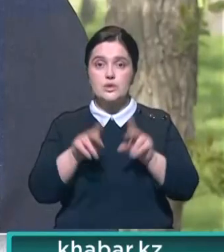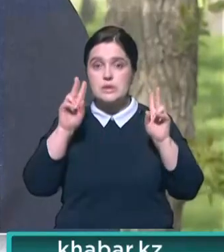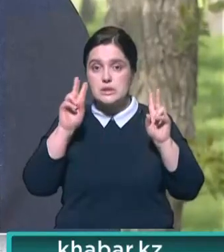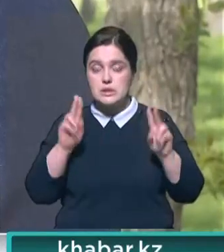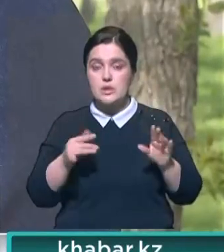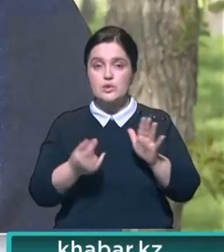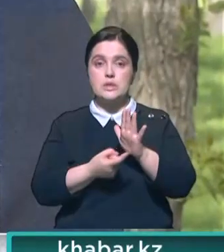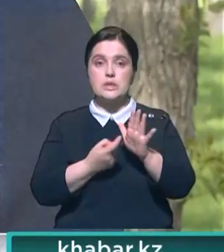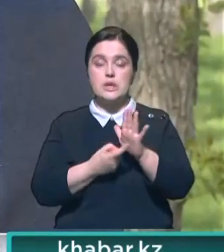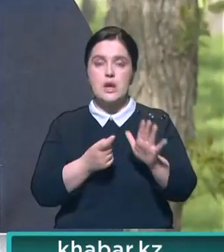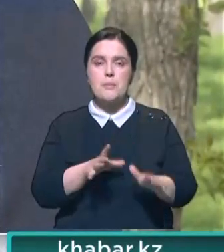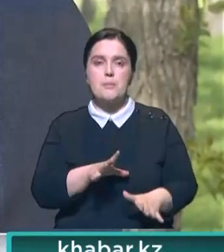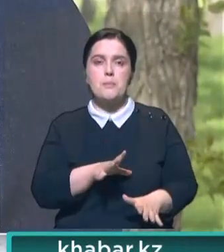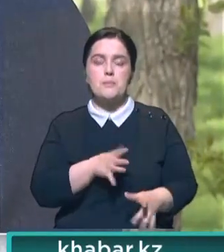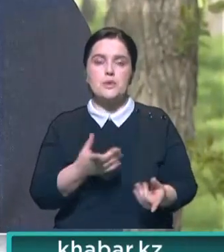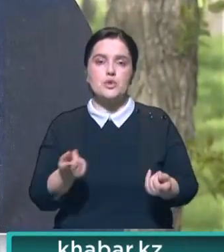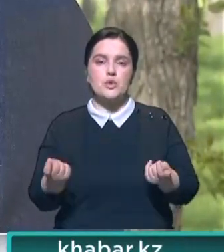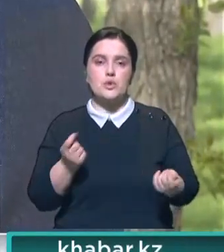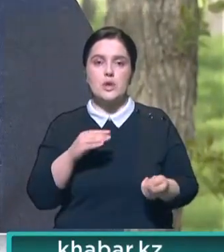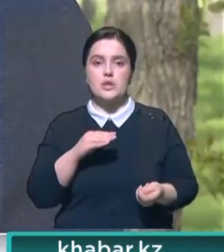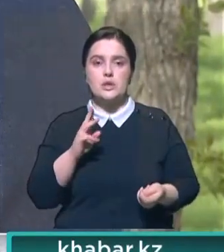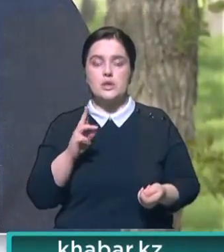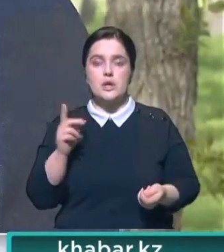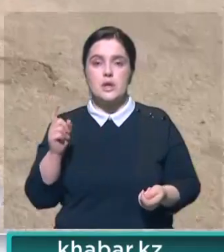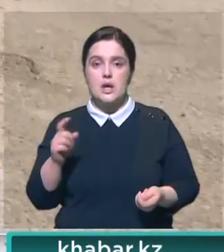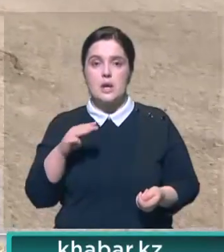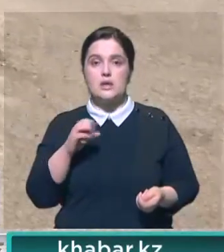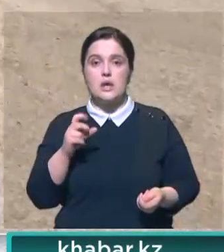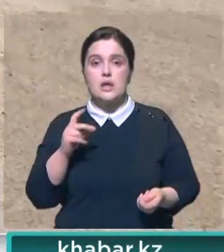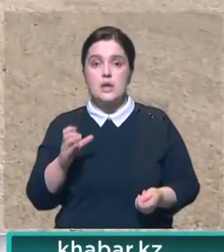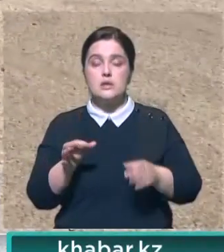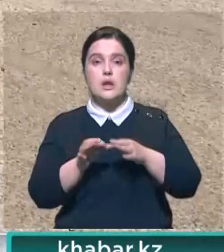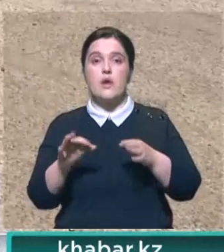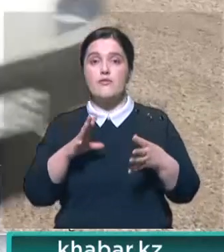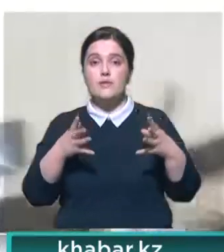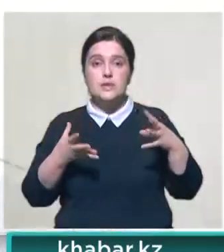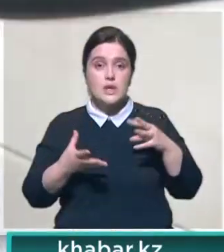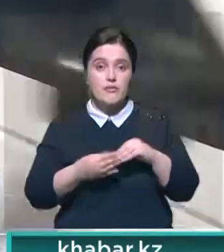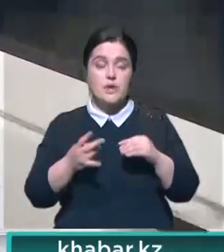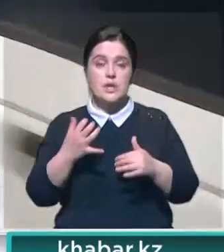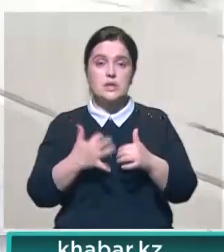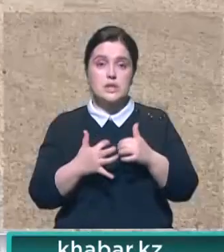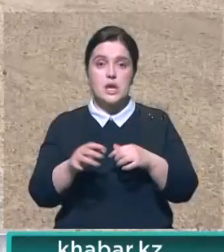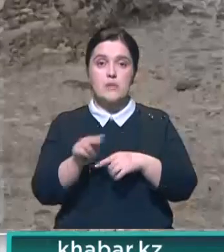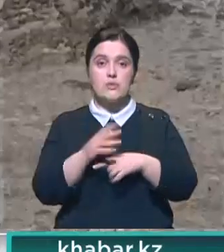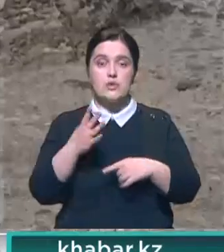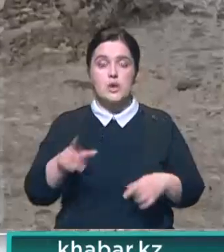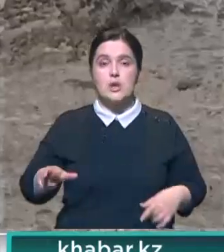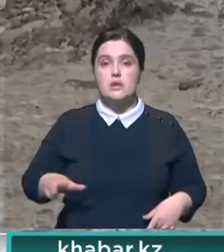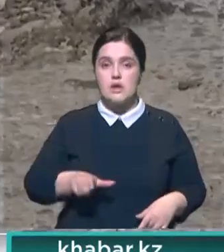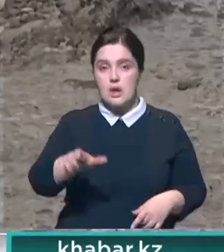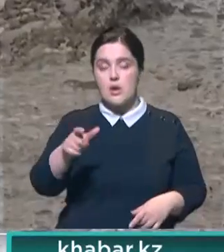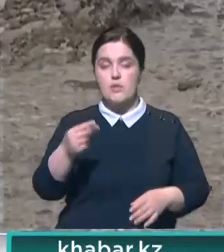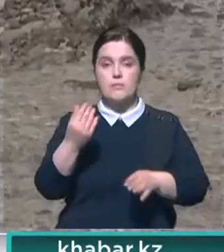ведется следствие в отношении бывшего руководителя отдела ЖКХ Таласского района. Всего в этом году на средний ремонт 4 дорог районного